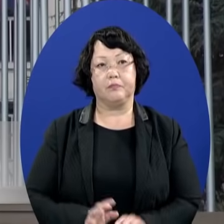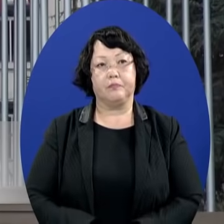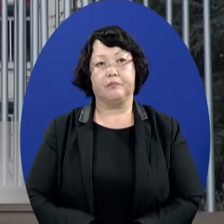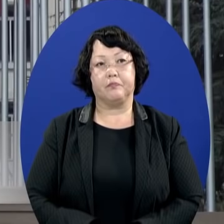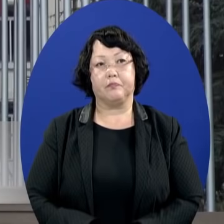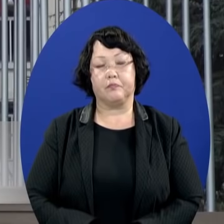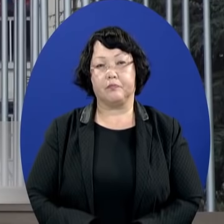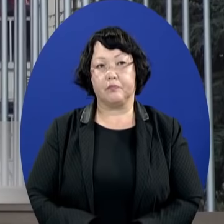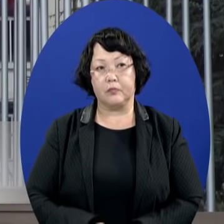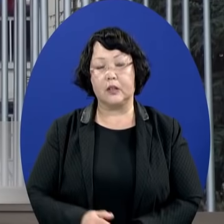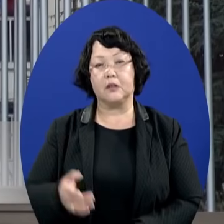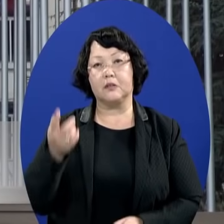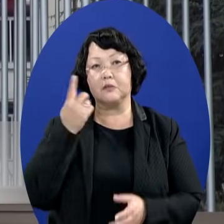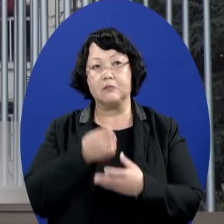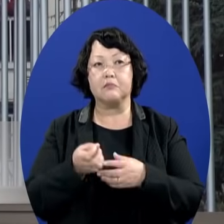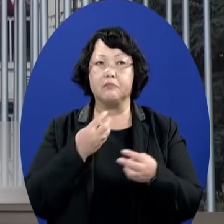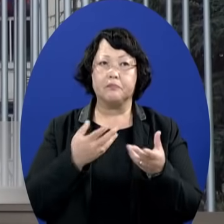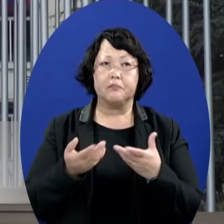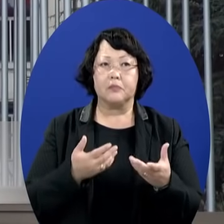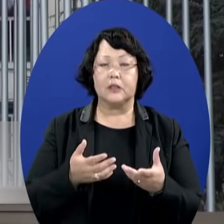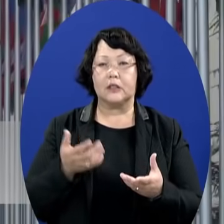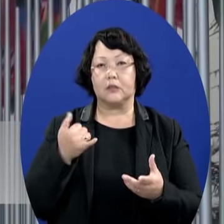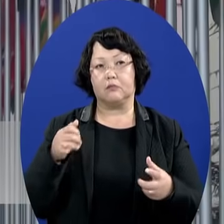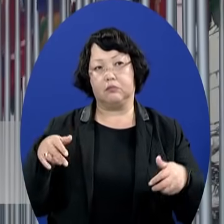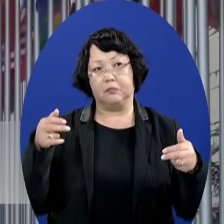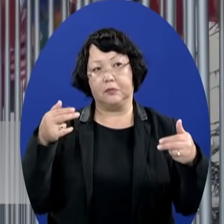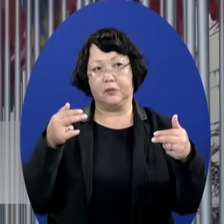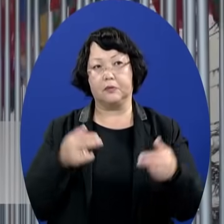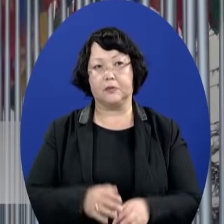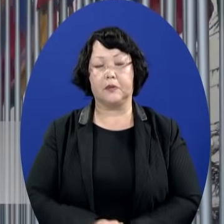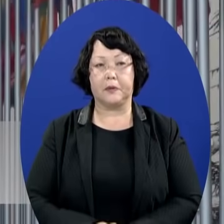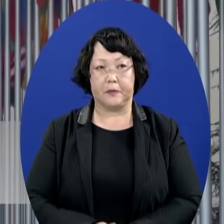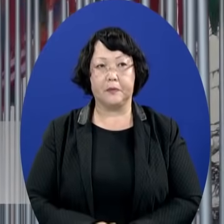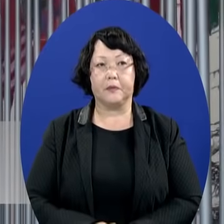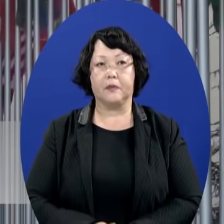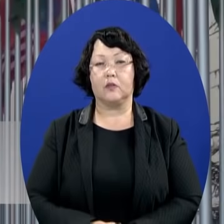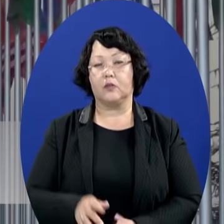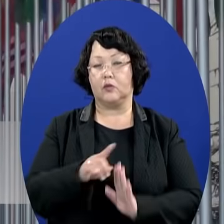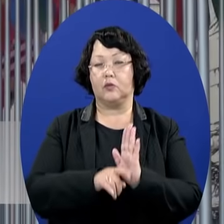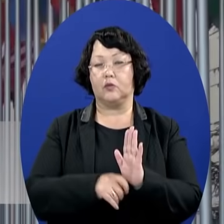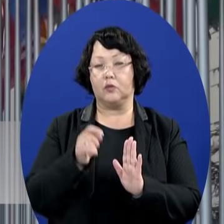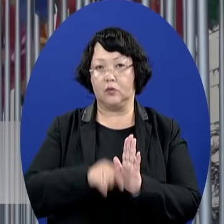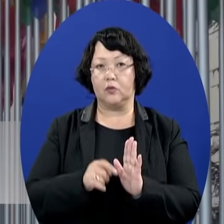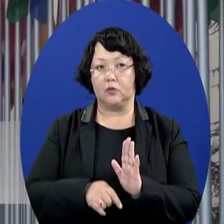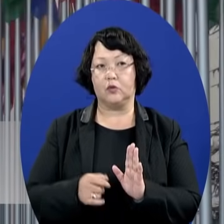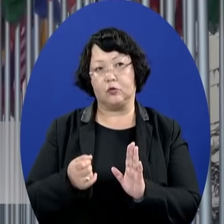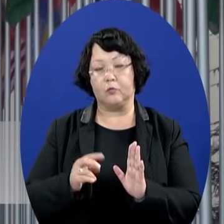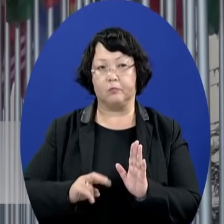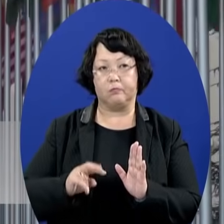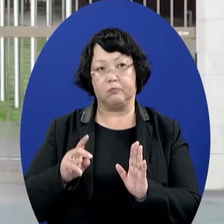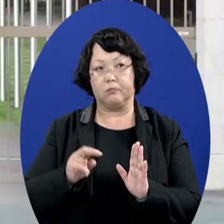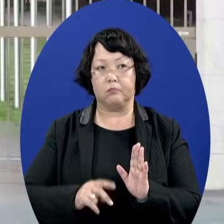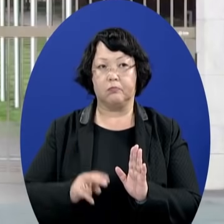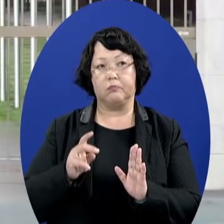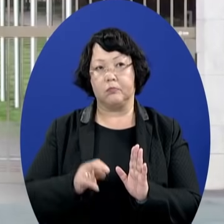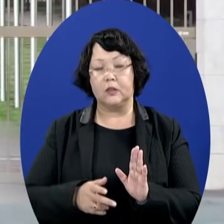За ерөнхий санал шүүмжлэлд зарим улсын удирдагч цахимаар шууд оролцох магадaltaй байгаа учраас хөтөлбөрт тухай бүрт нь өөрчлөлт оруулах болсон байна. За